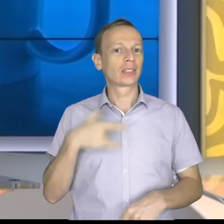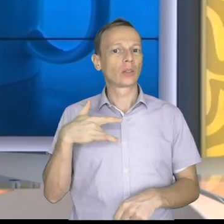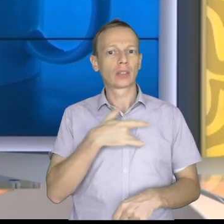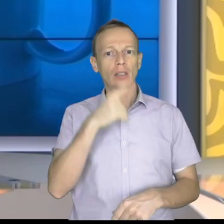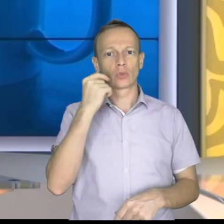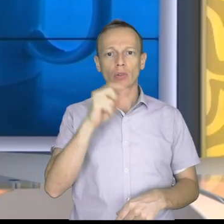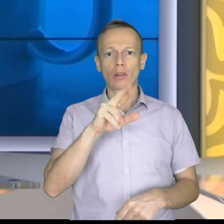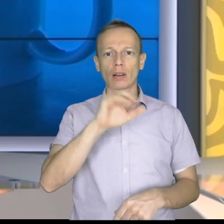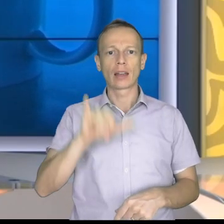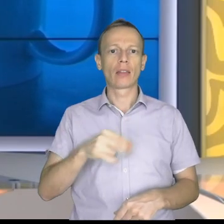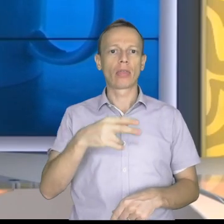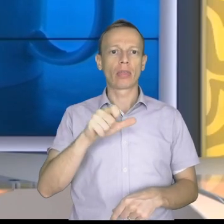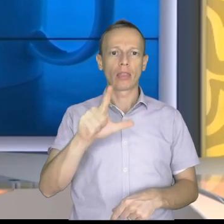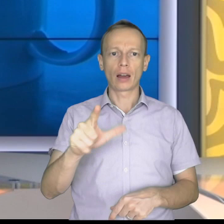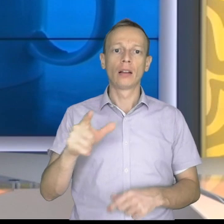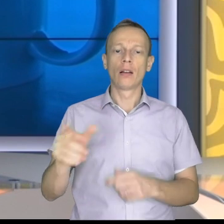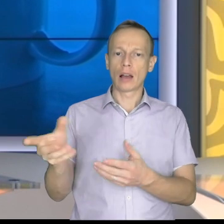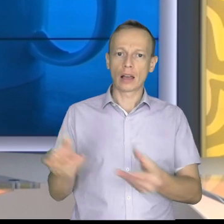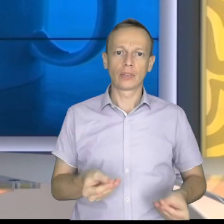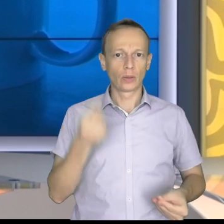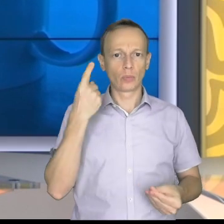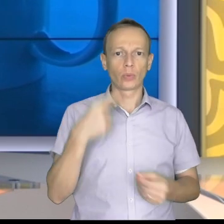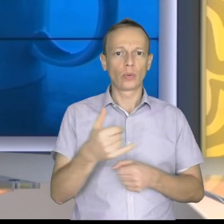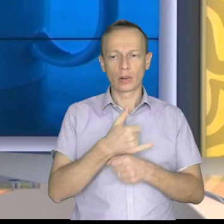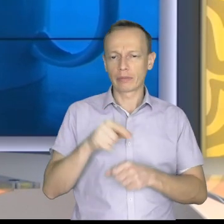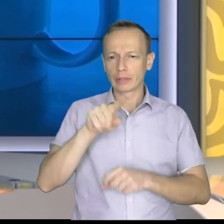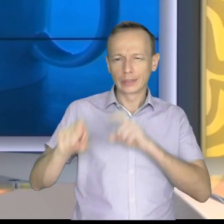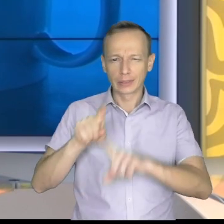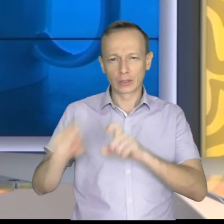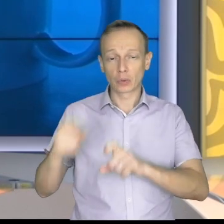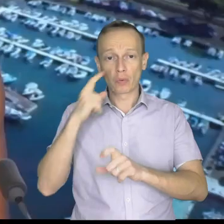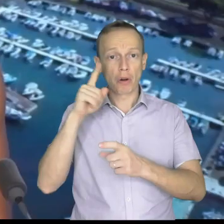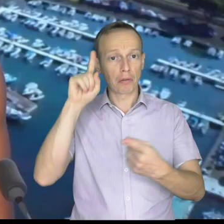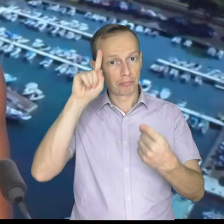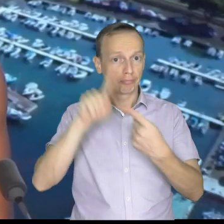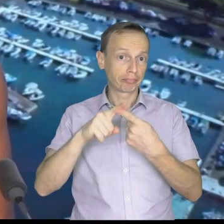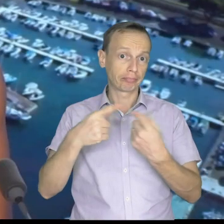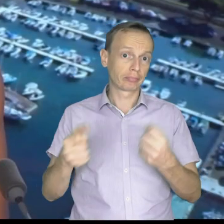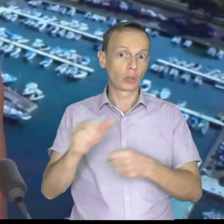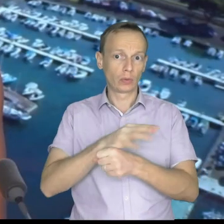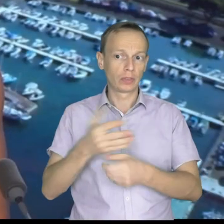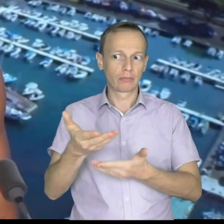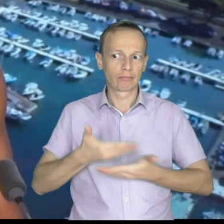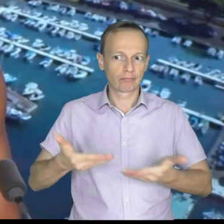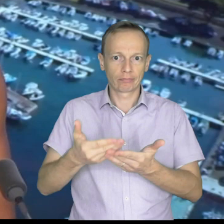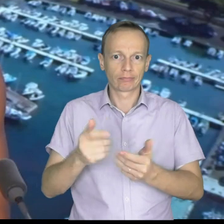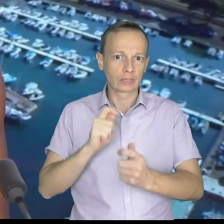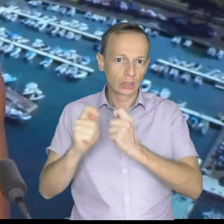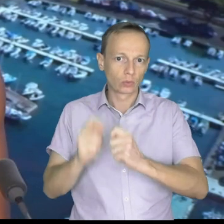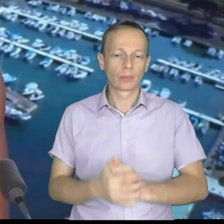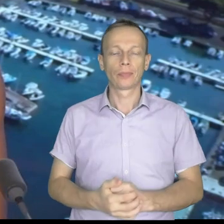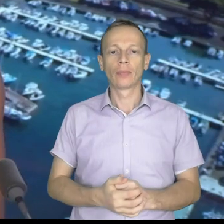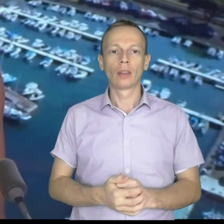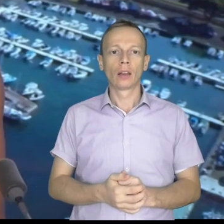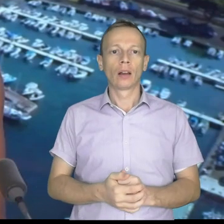votre matinale radio. L'occasion de faire un point avec lui sur la crise sanitaire. Et parmi les conséquences de